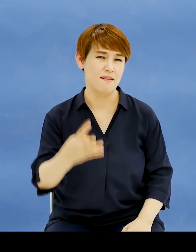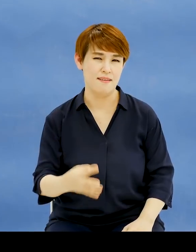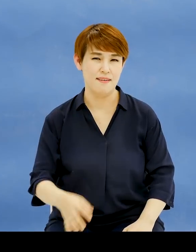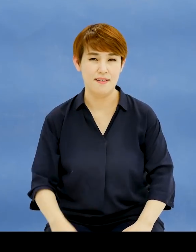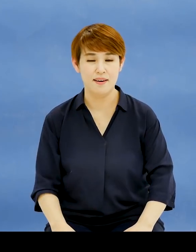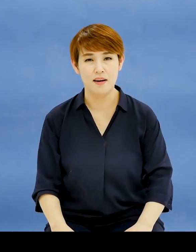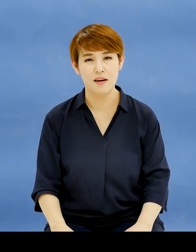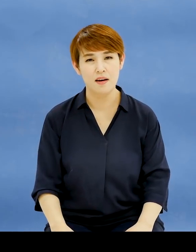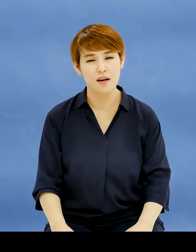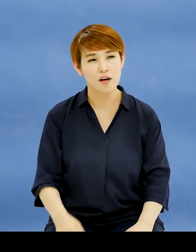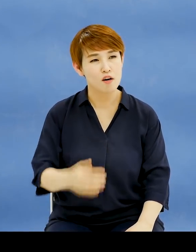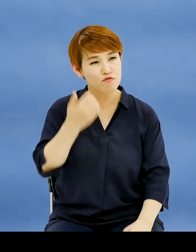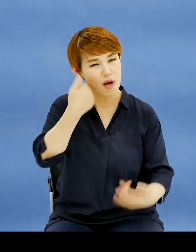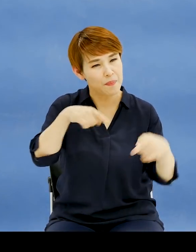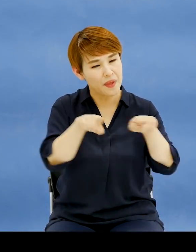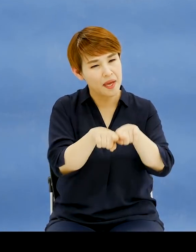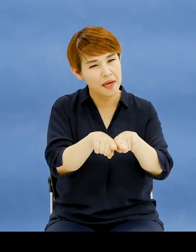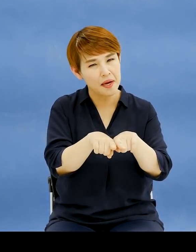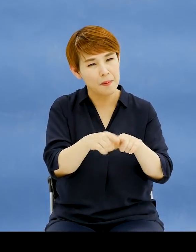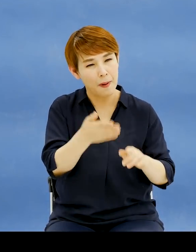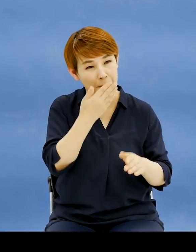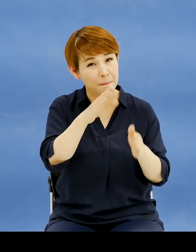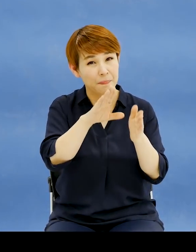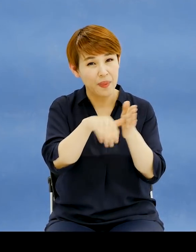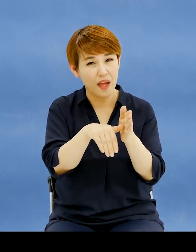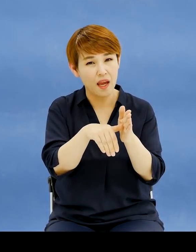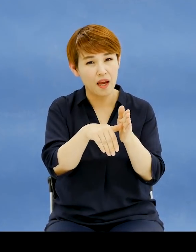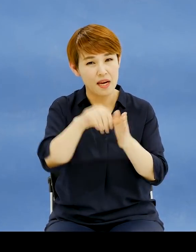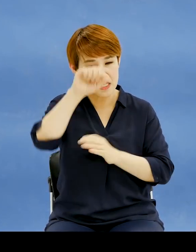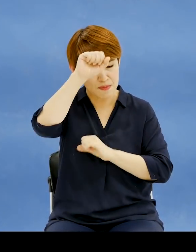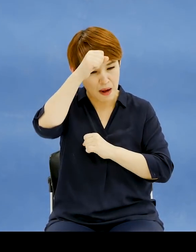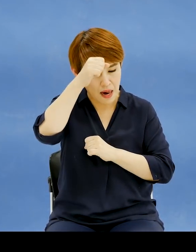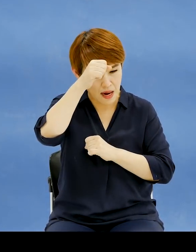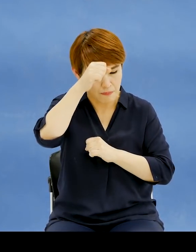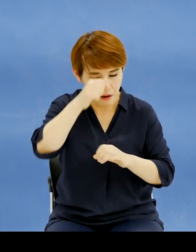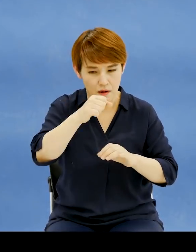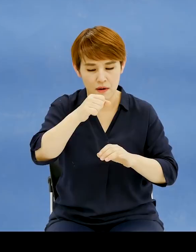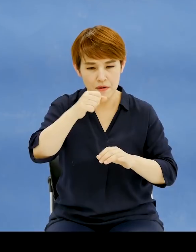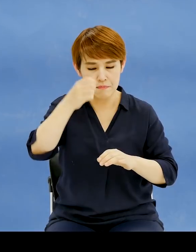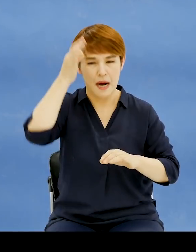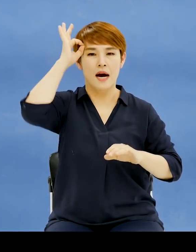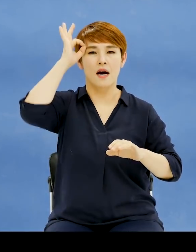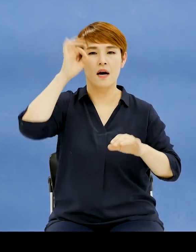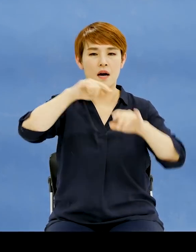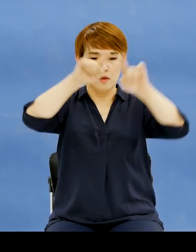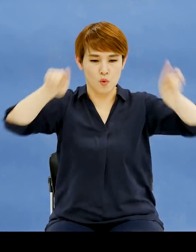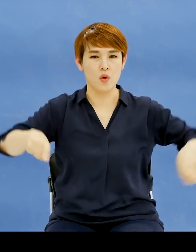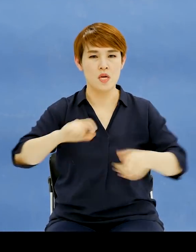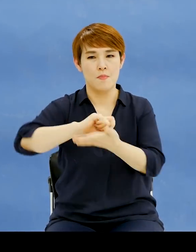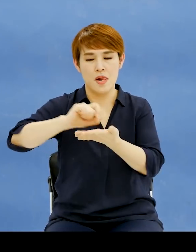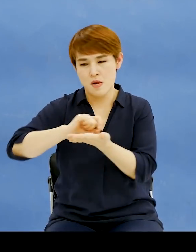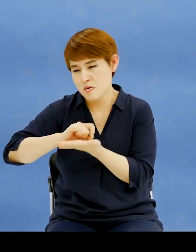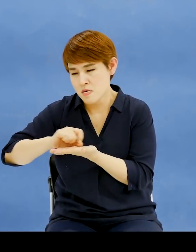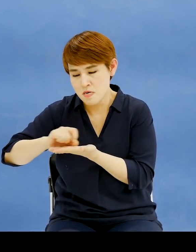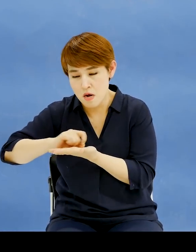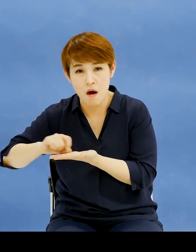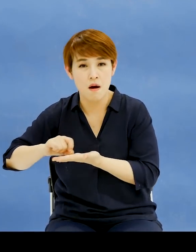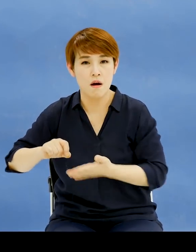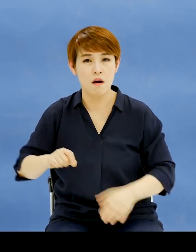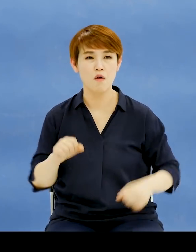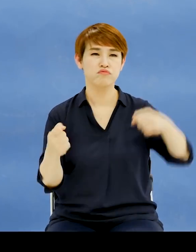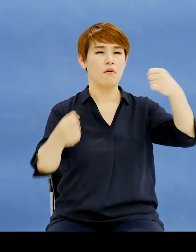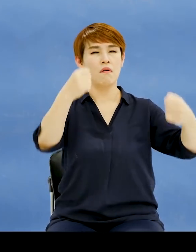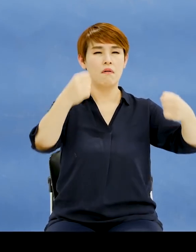일이 여러 번 있었어요. 아, 그래요? 그러니까 누구랑 식사하러 나가는데 신발 신다가 갑자기 종이랑 연필